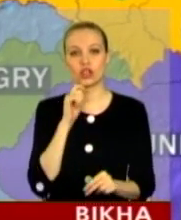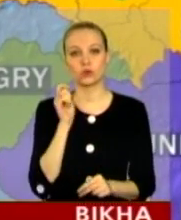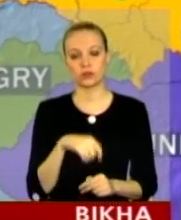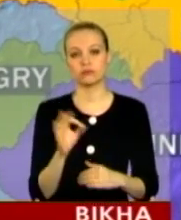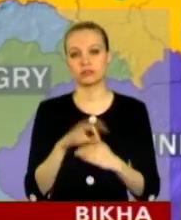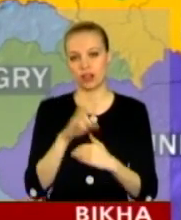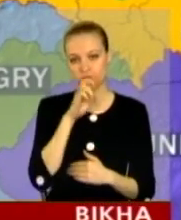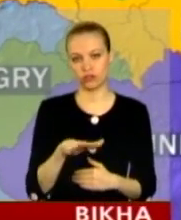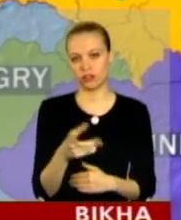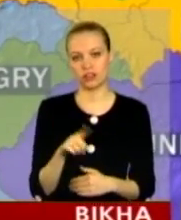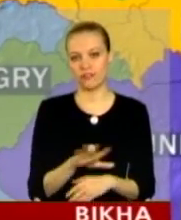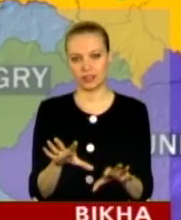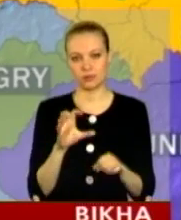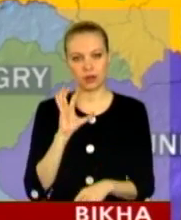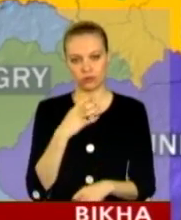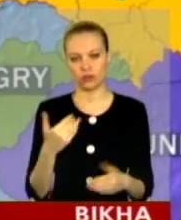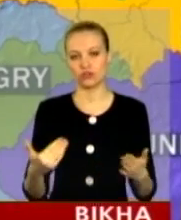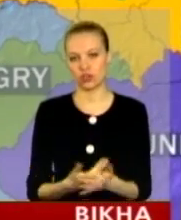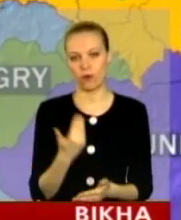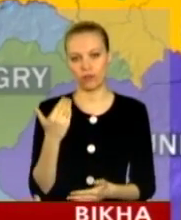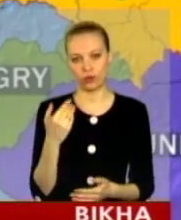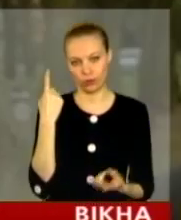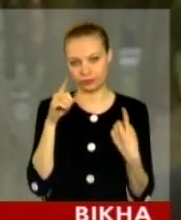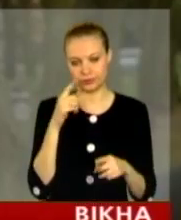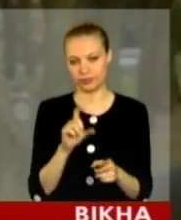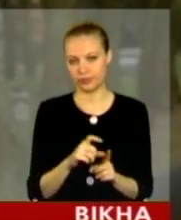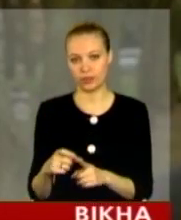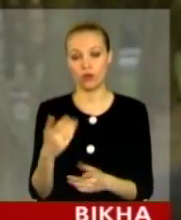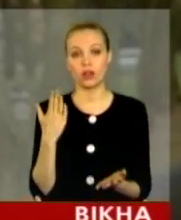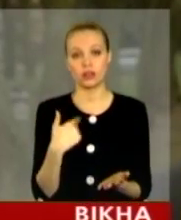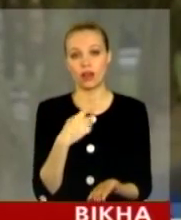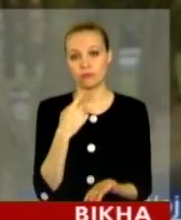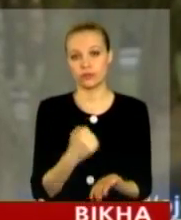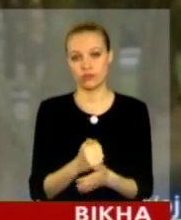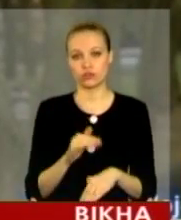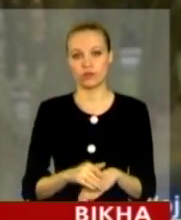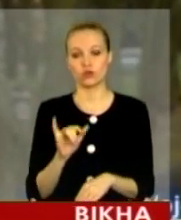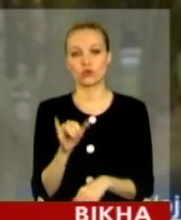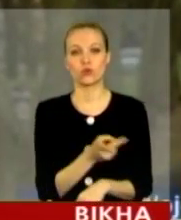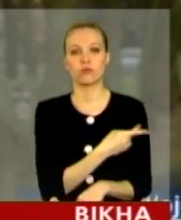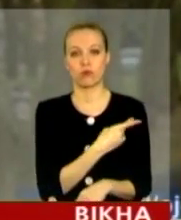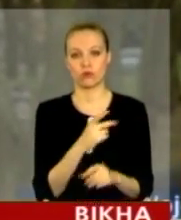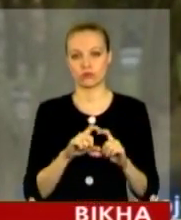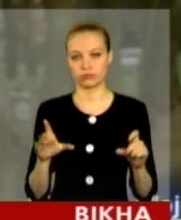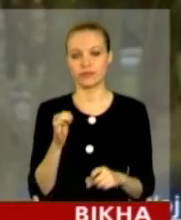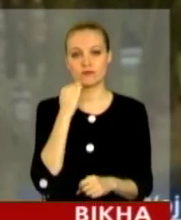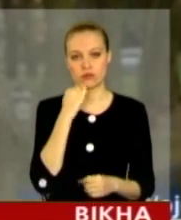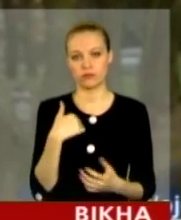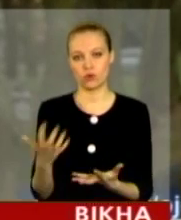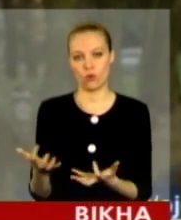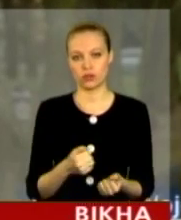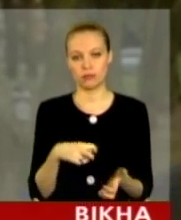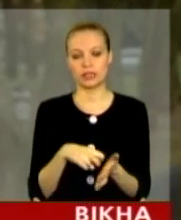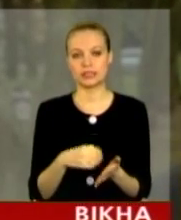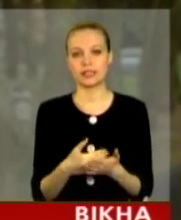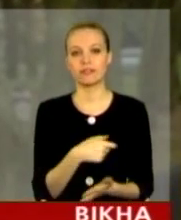західні держави навіть не сприйняли серйозно чергову його витівку. Я підтверджую той факт, що у польську амбасаду у Москві отримали листа